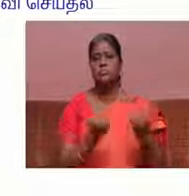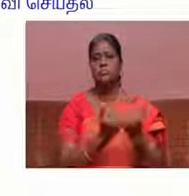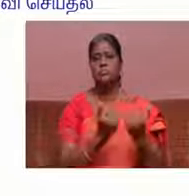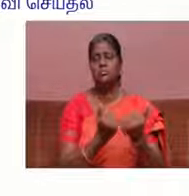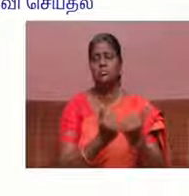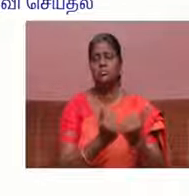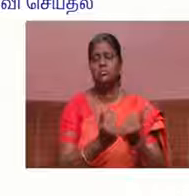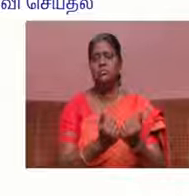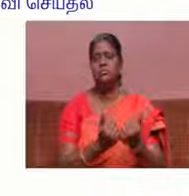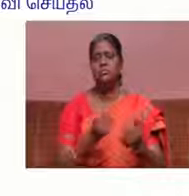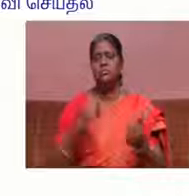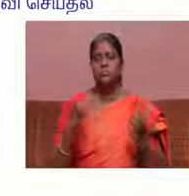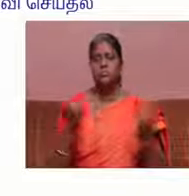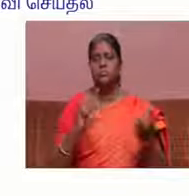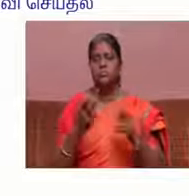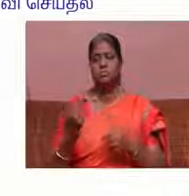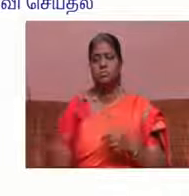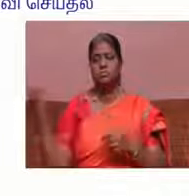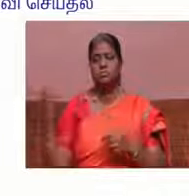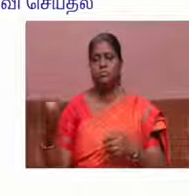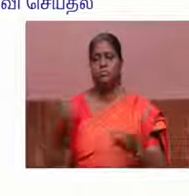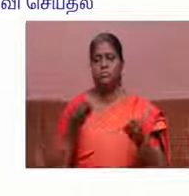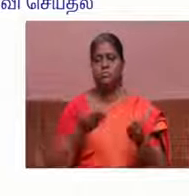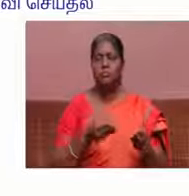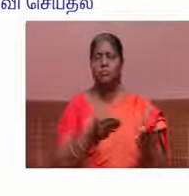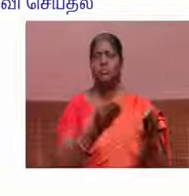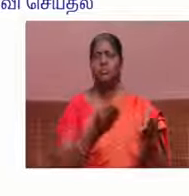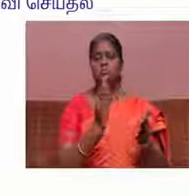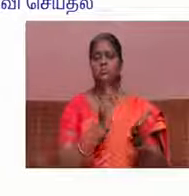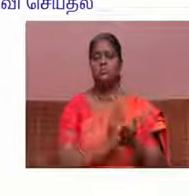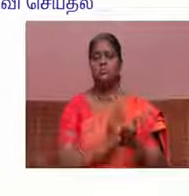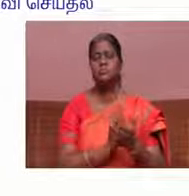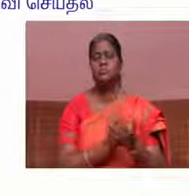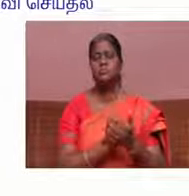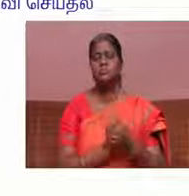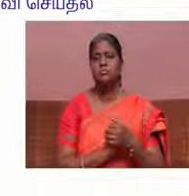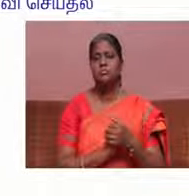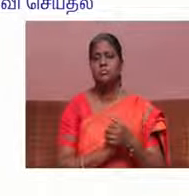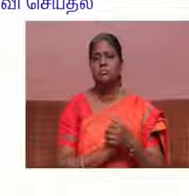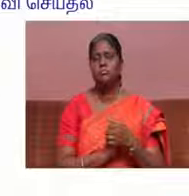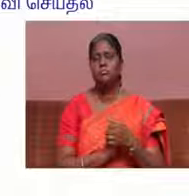ஓட்டளிக்கும் இடத்தில் மாற்றுத்திறனாளிகளுக்கு ஓட்டளிக்க உதவி செய்ய வேண்டும்.